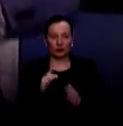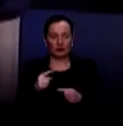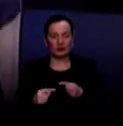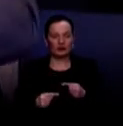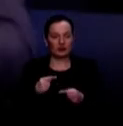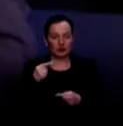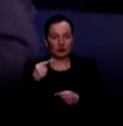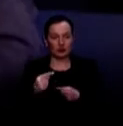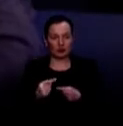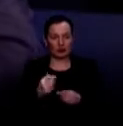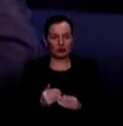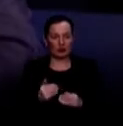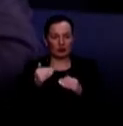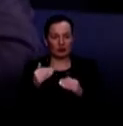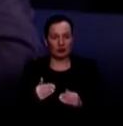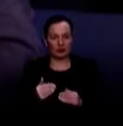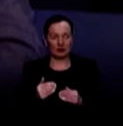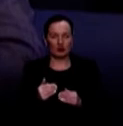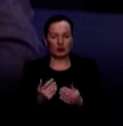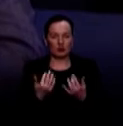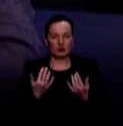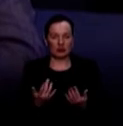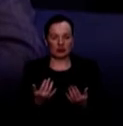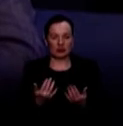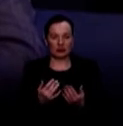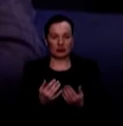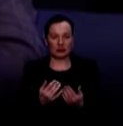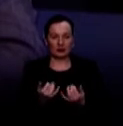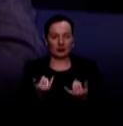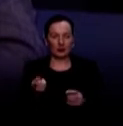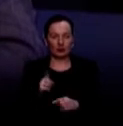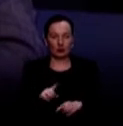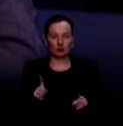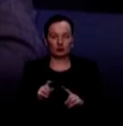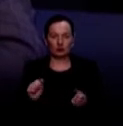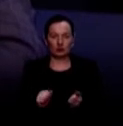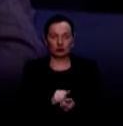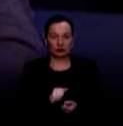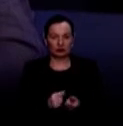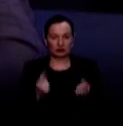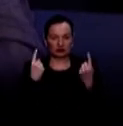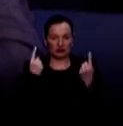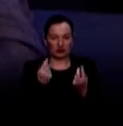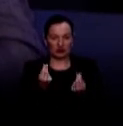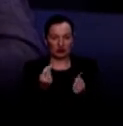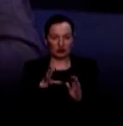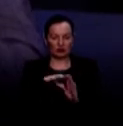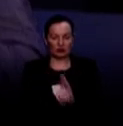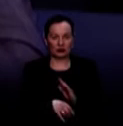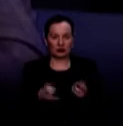думаю, наступний етап, оскільки для того, щоб його сушити, необхідно дуже велике капіталовкладення. Це треба